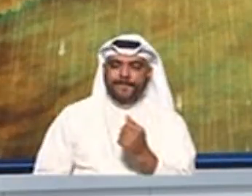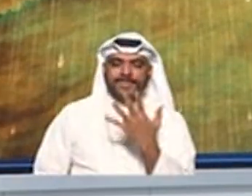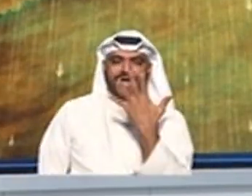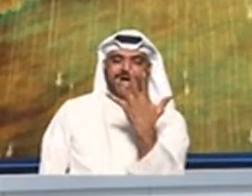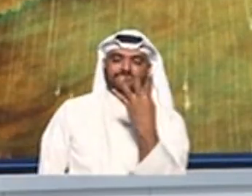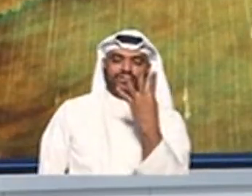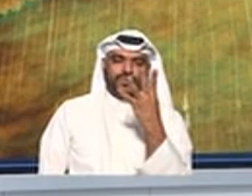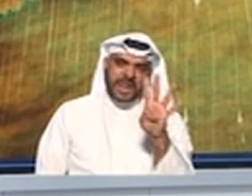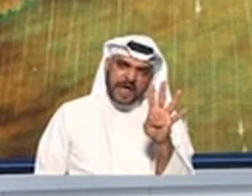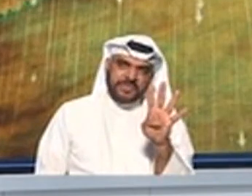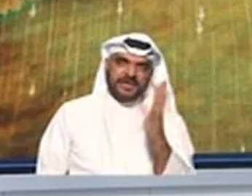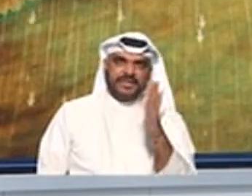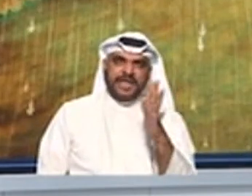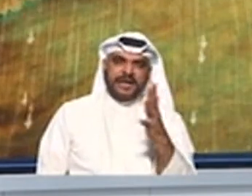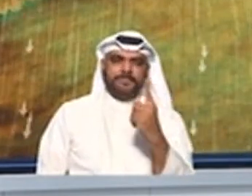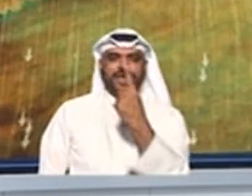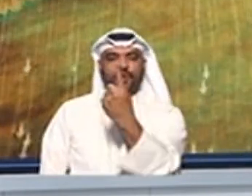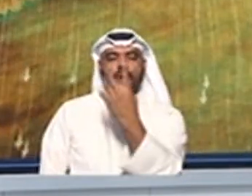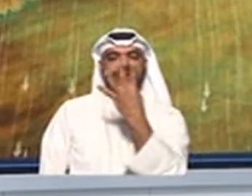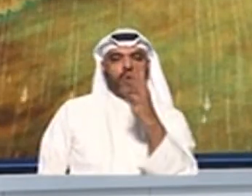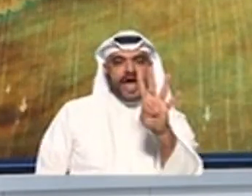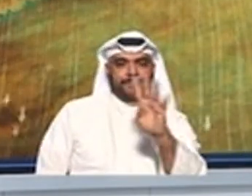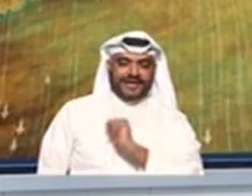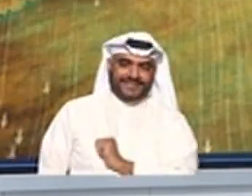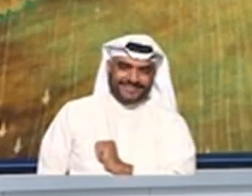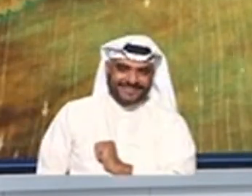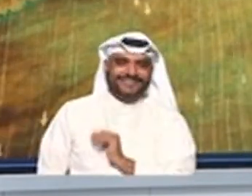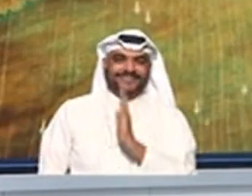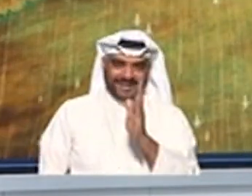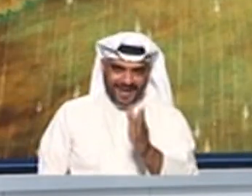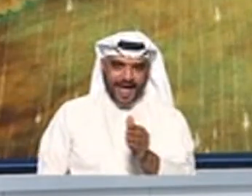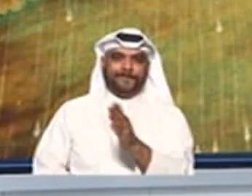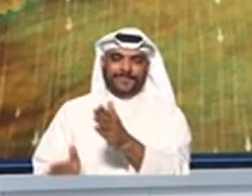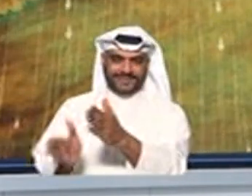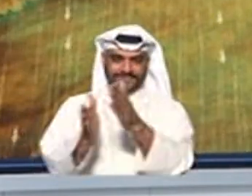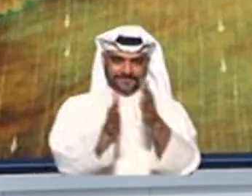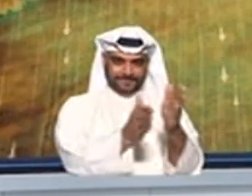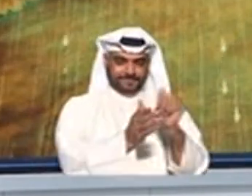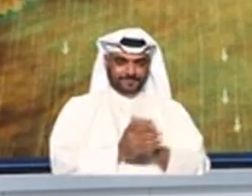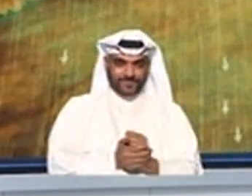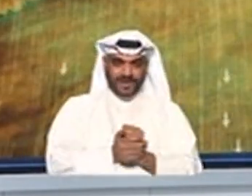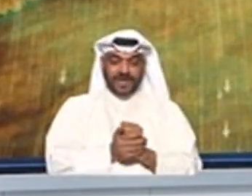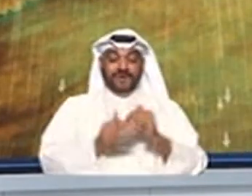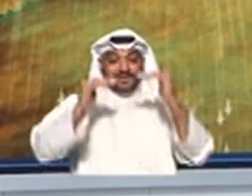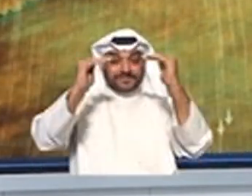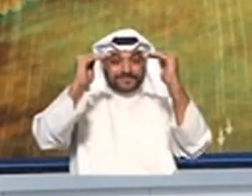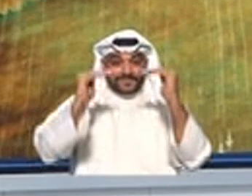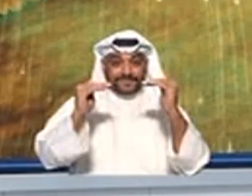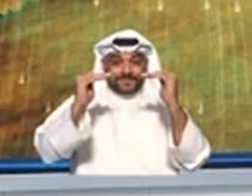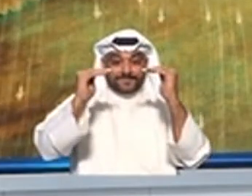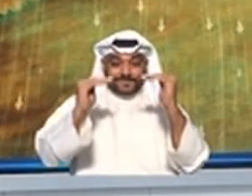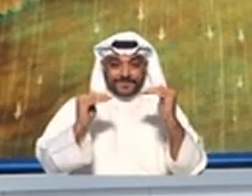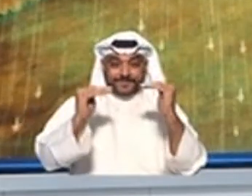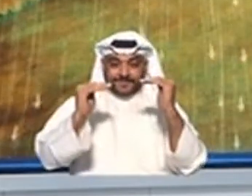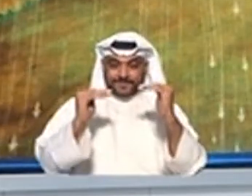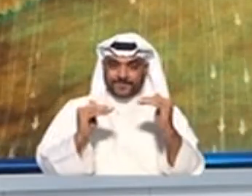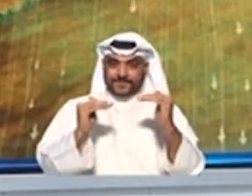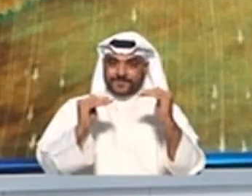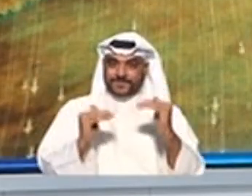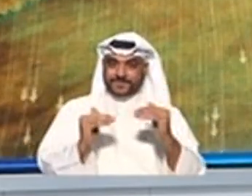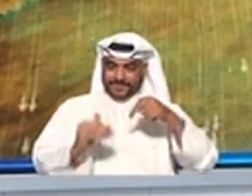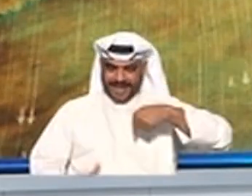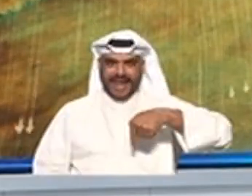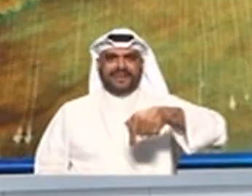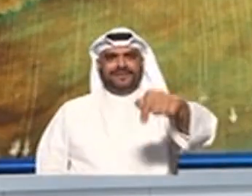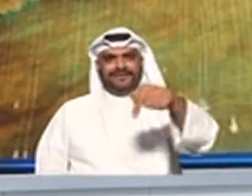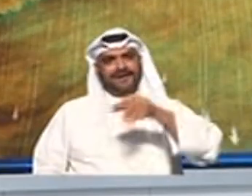إلى تقريبا 41 درجة مئوية. درجات الحرارة في طريقها إلى الاعتدال في الفترات المتأخرة من الليل والفجر